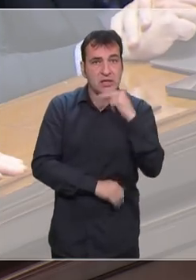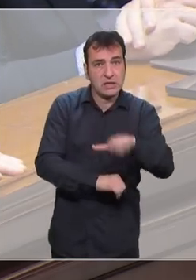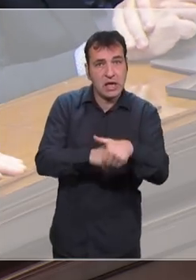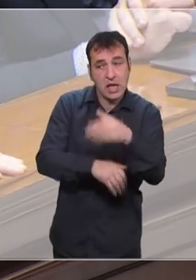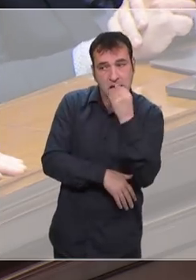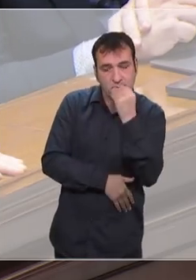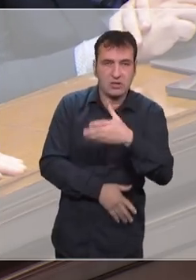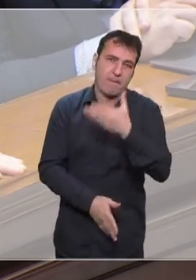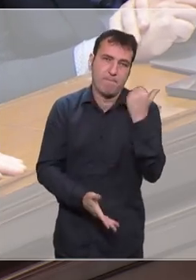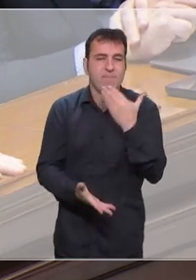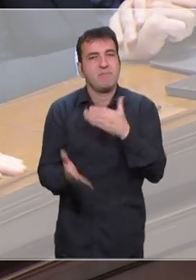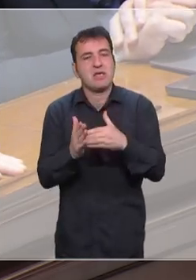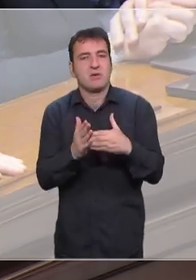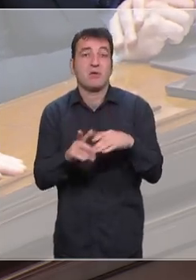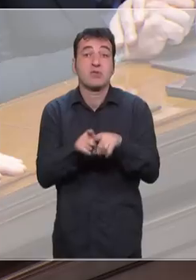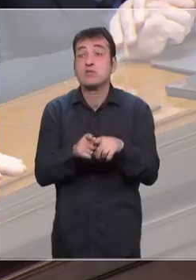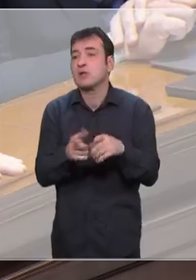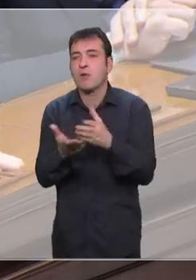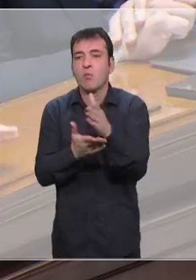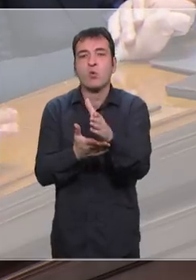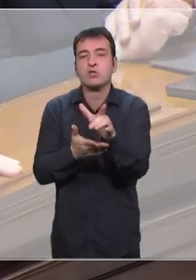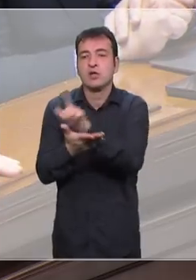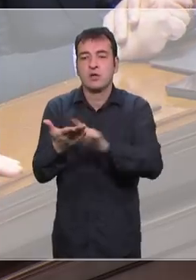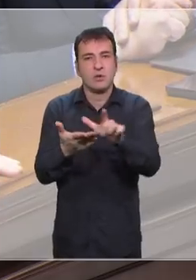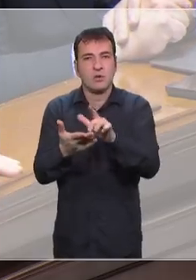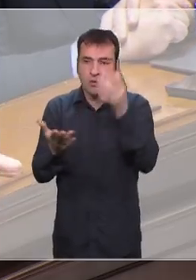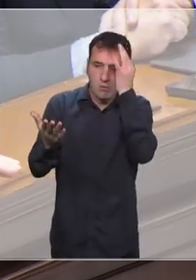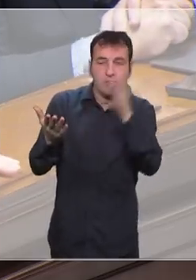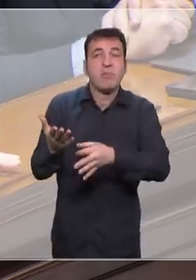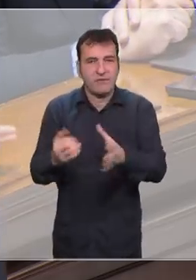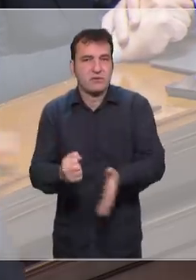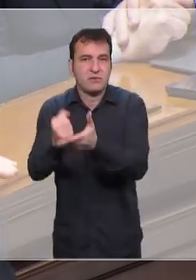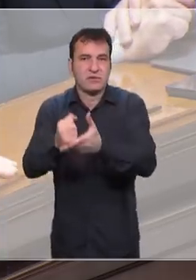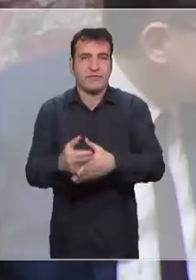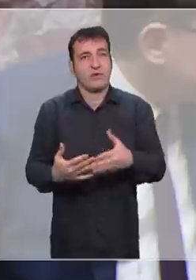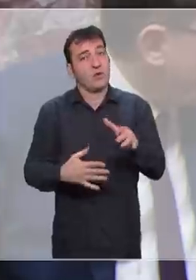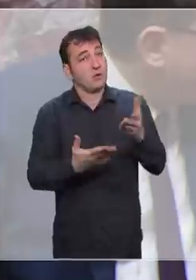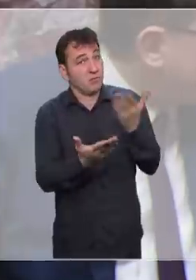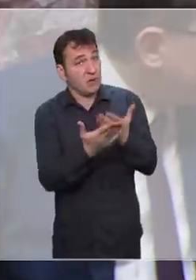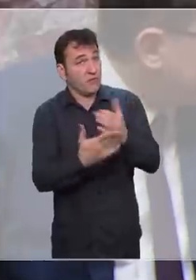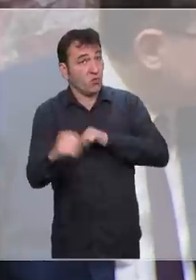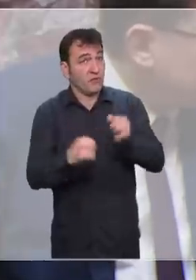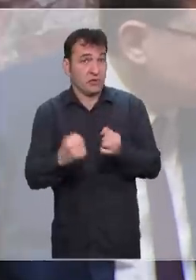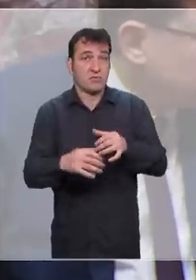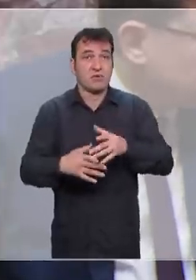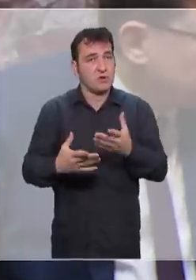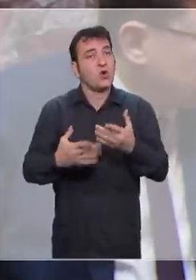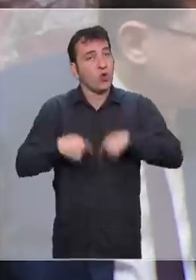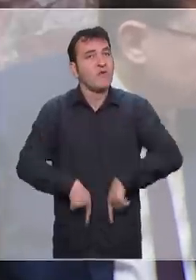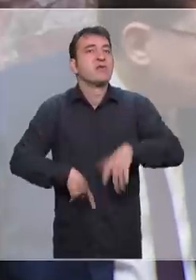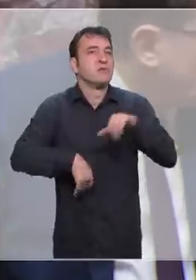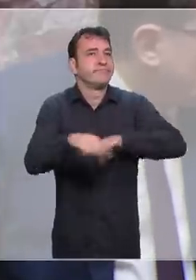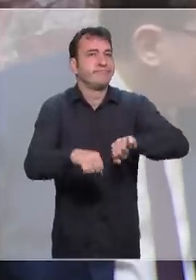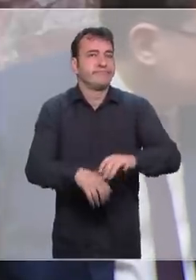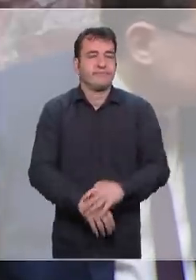soutenir des projets locaux innovants. Vous voyez, monsieur le député, le gouvernement agit. Je vous remercie, Madame la